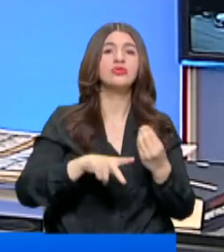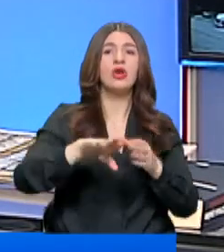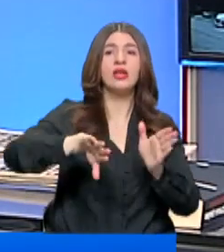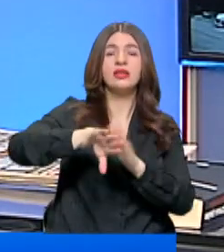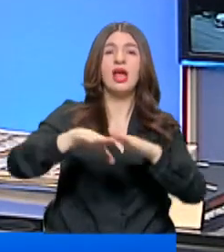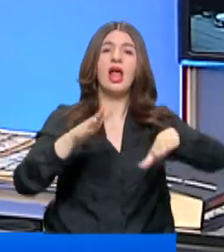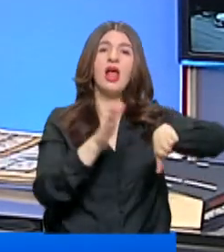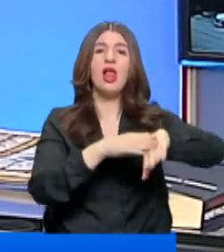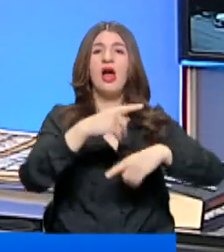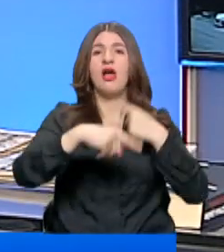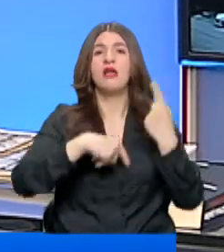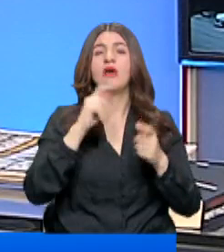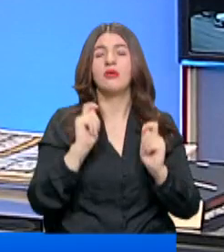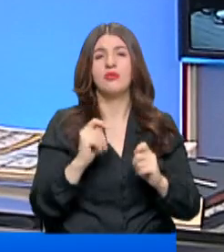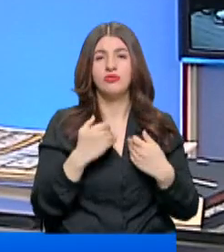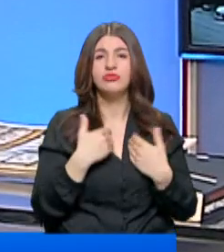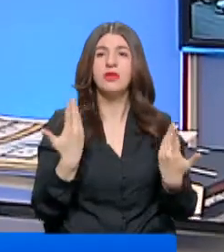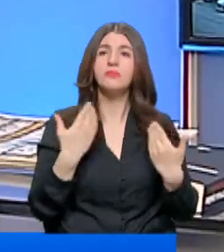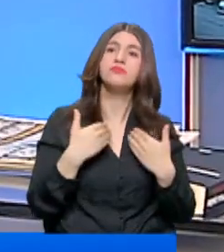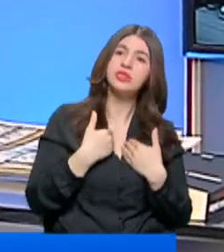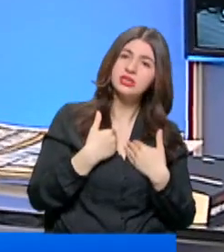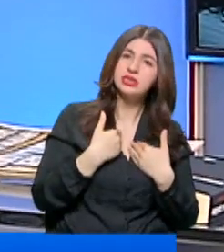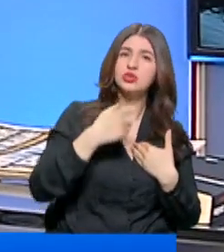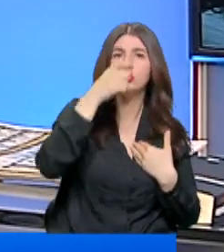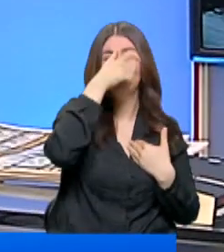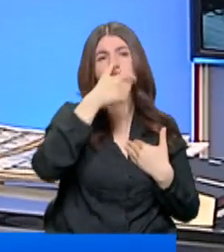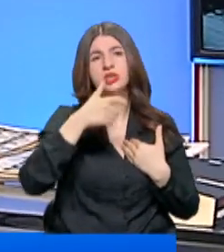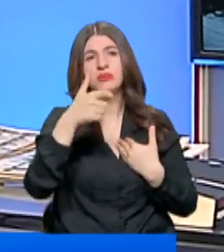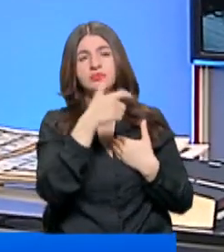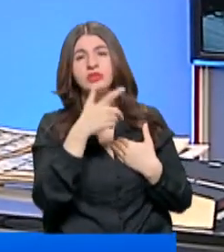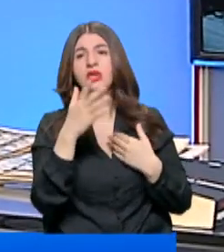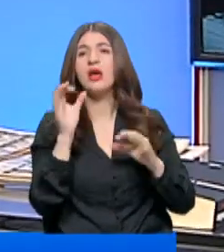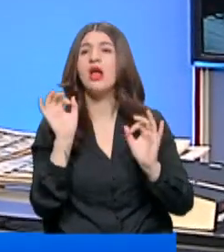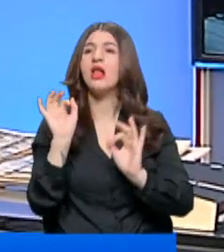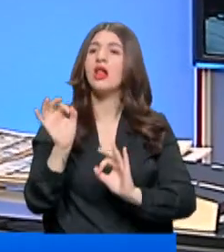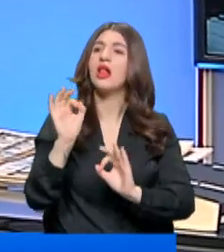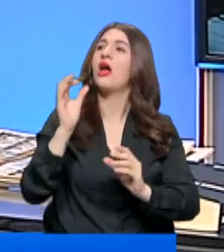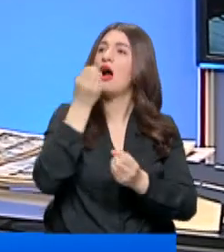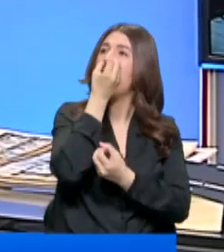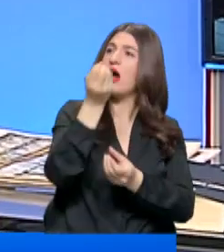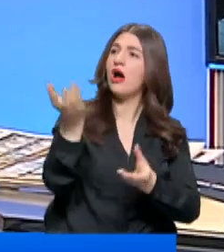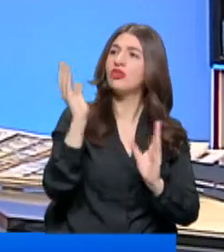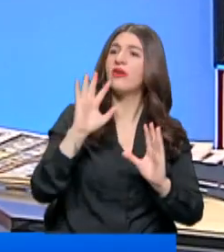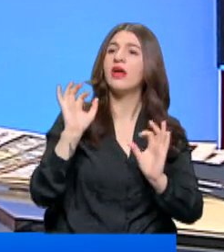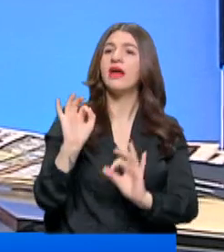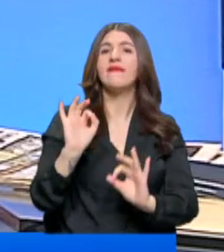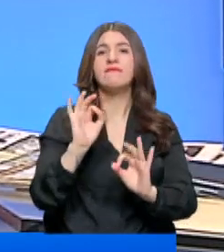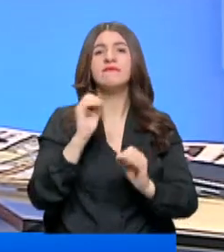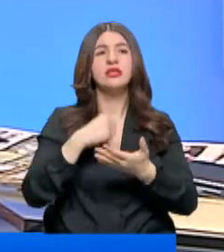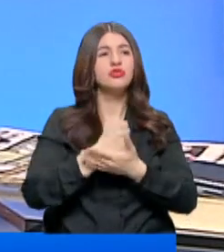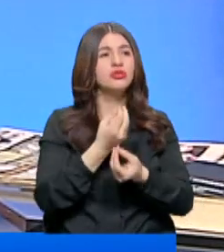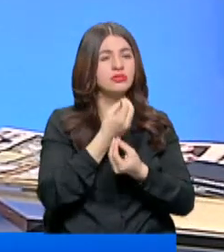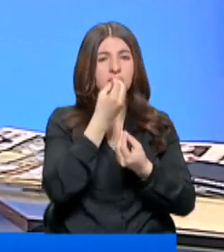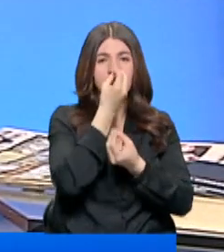kenarlarında arıyoruz ve biz ha o ülkemizdeki mevcut ağacı ya da mevcut